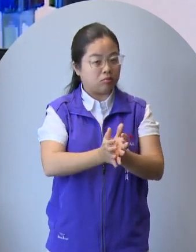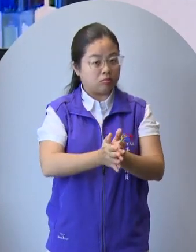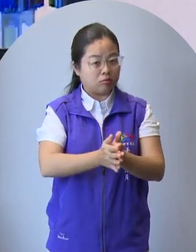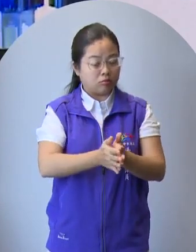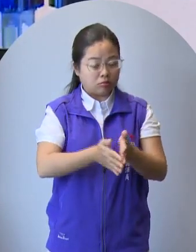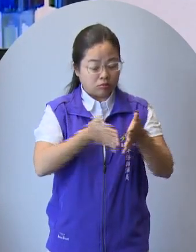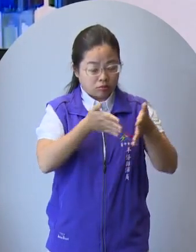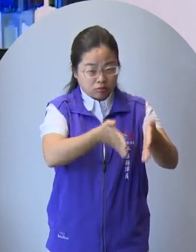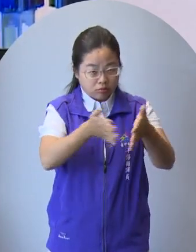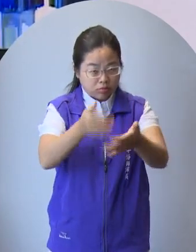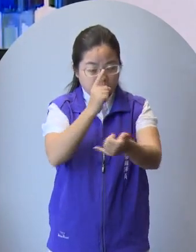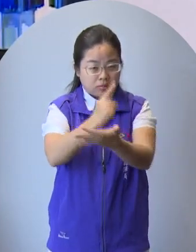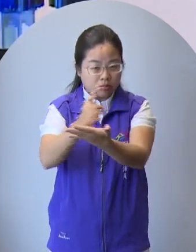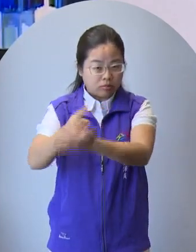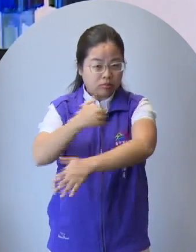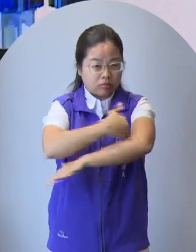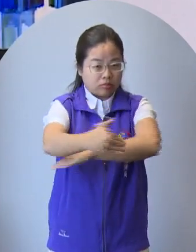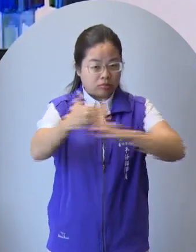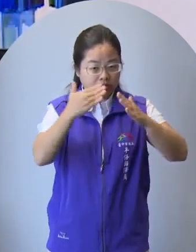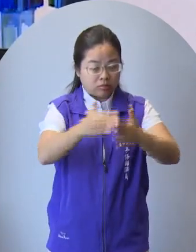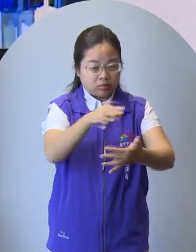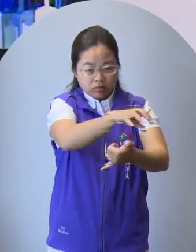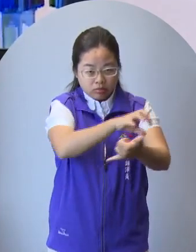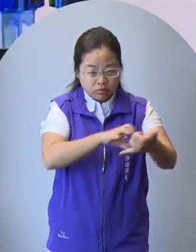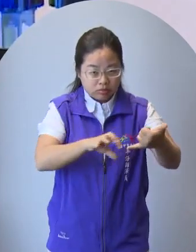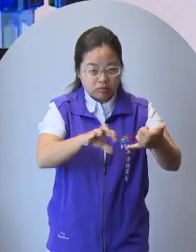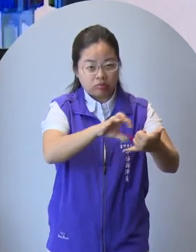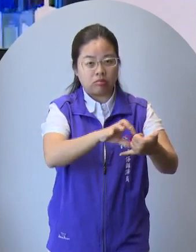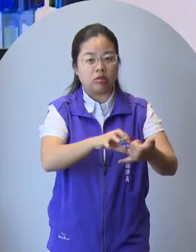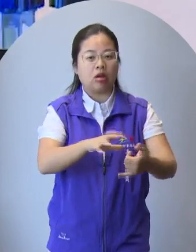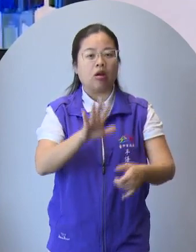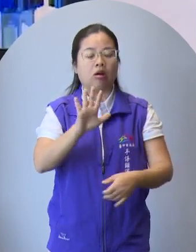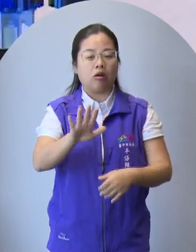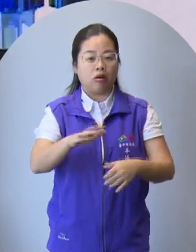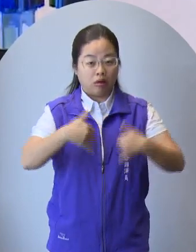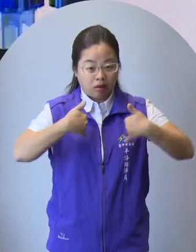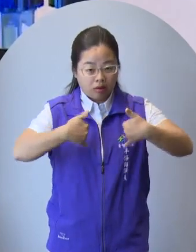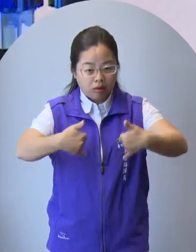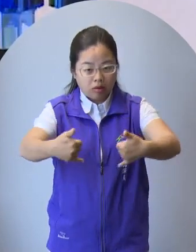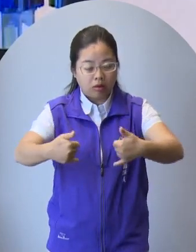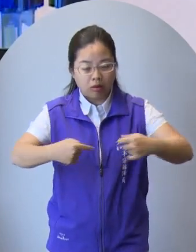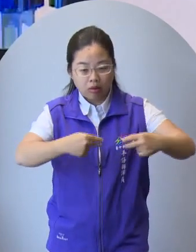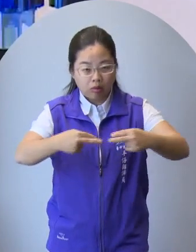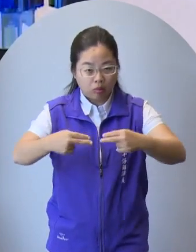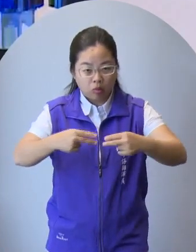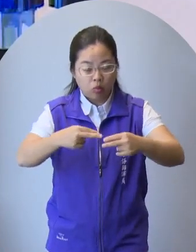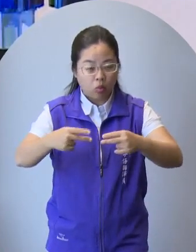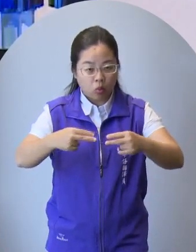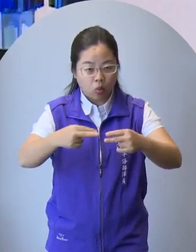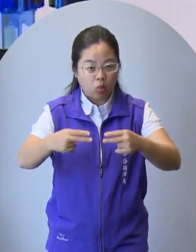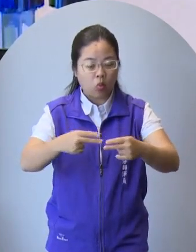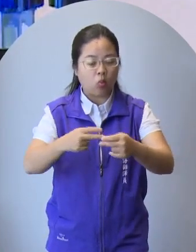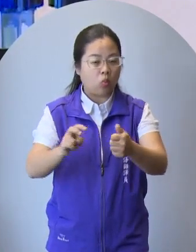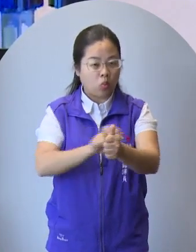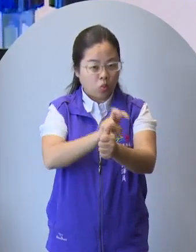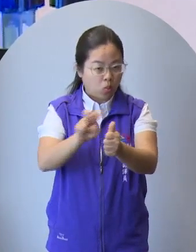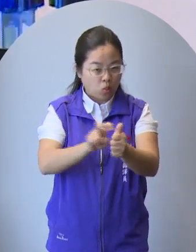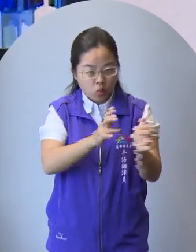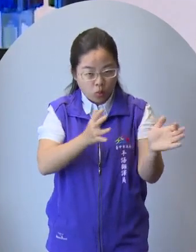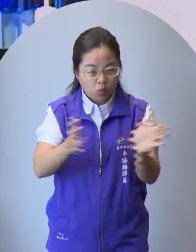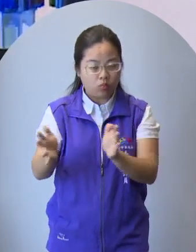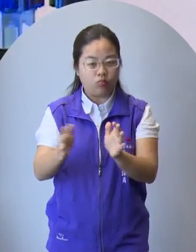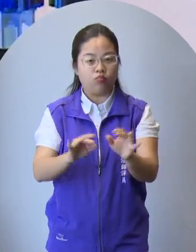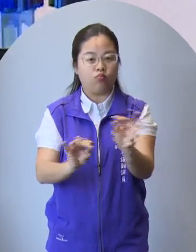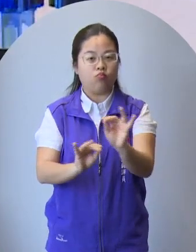直辖市以及县市政府哈，都有进行道路养护的管考。今年为了改善